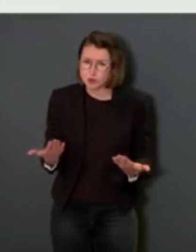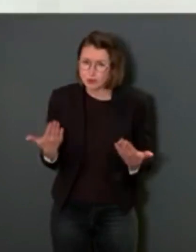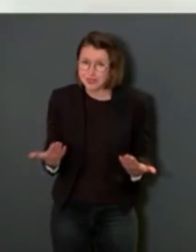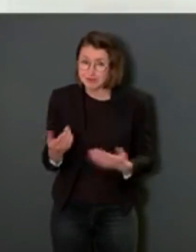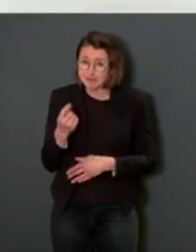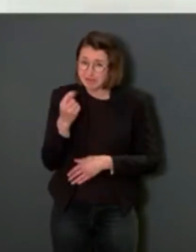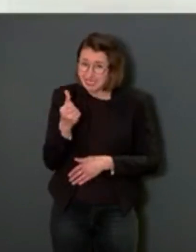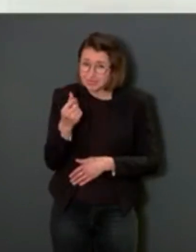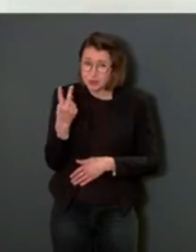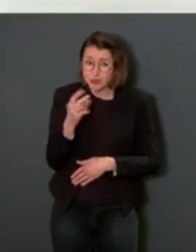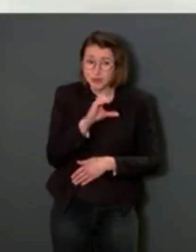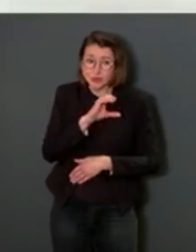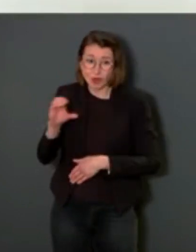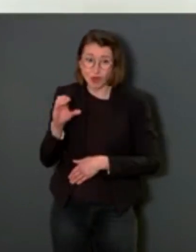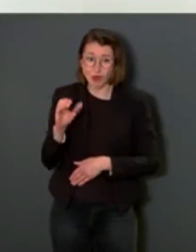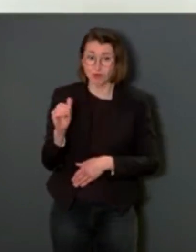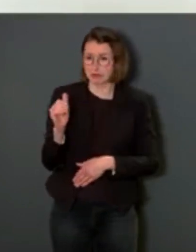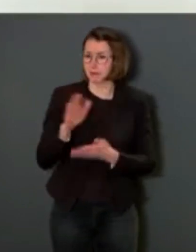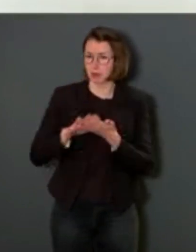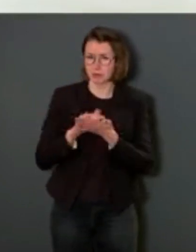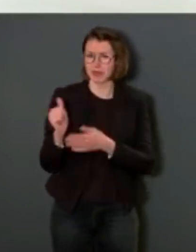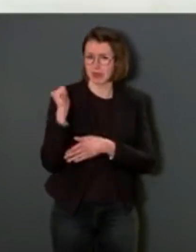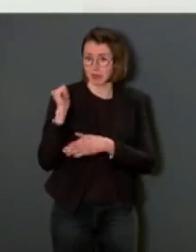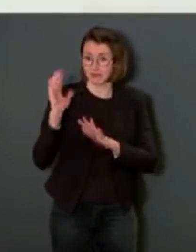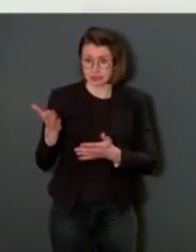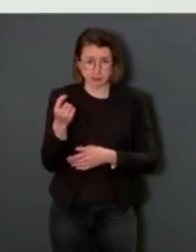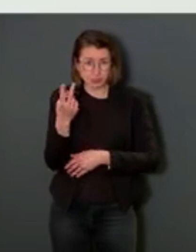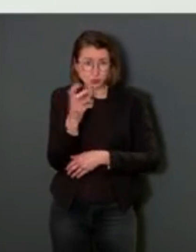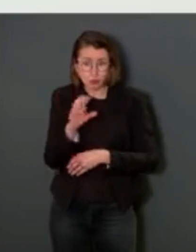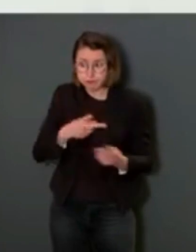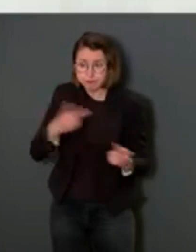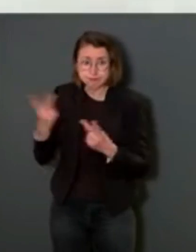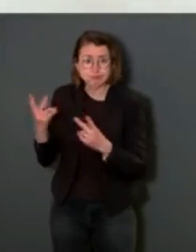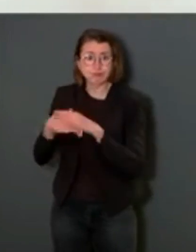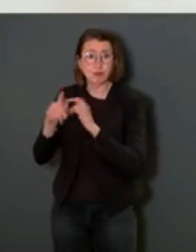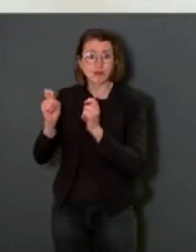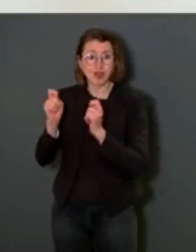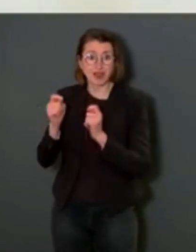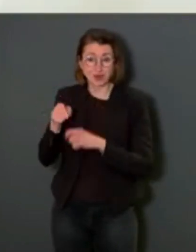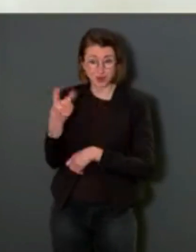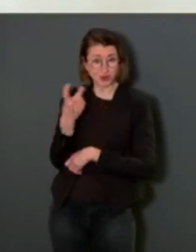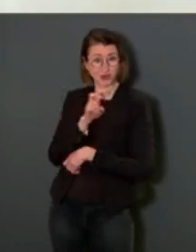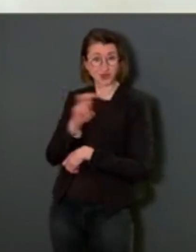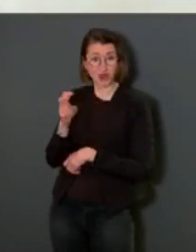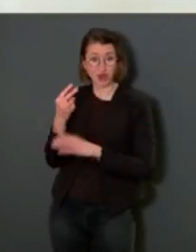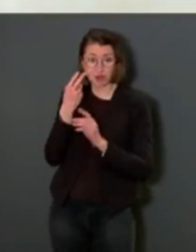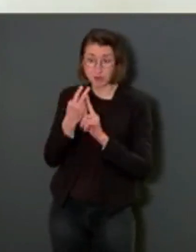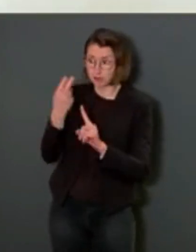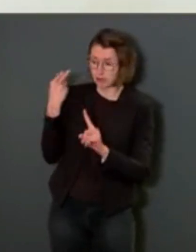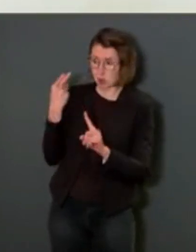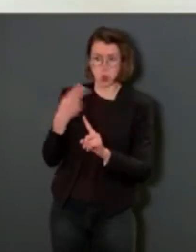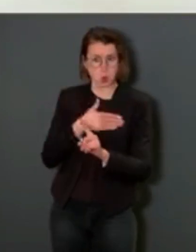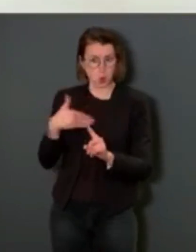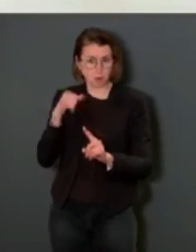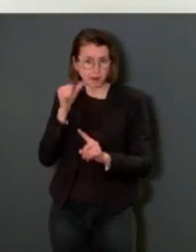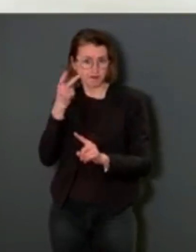vues hier. C'est clairement un chiffre qu'on n'avait plus vu depuis un temps et on voit que cette augmentation d'hospitalisation,